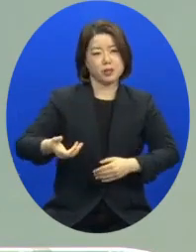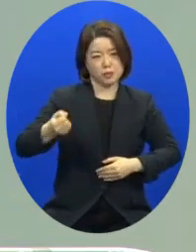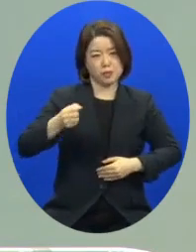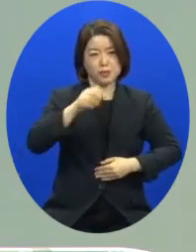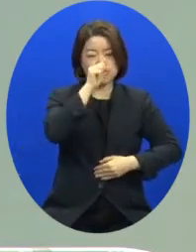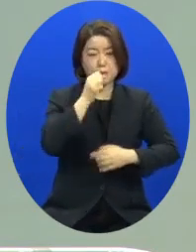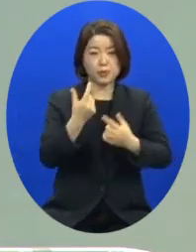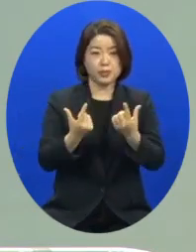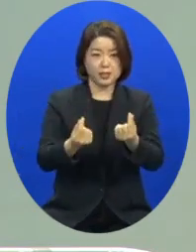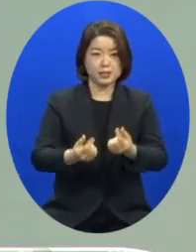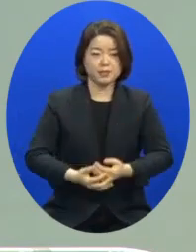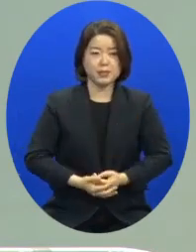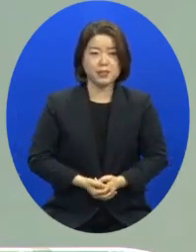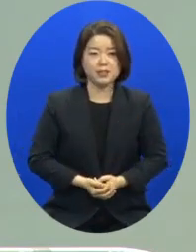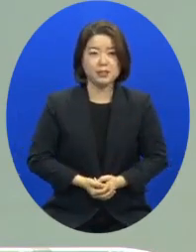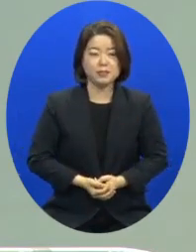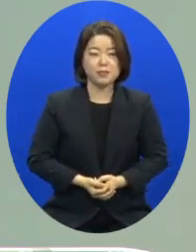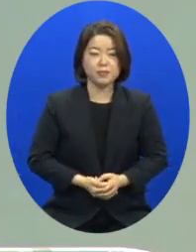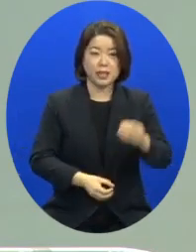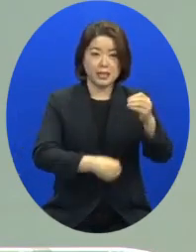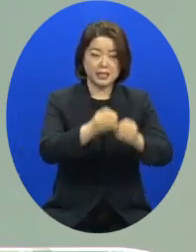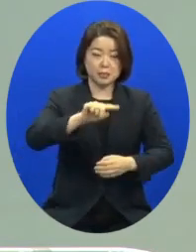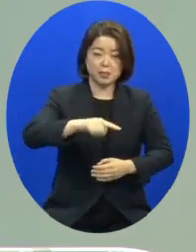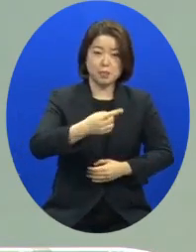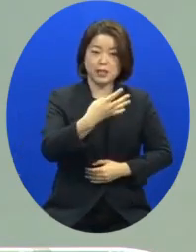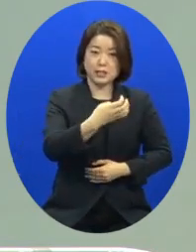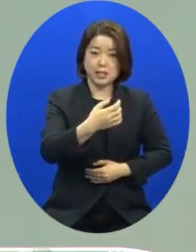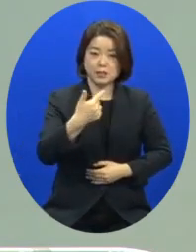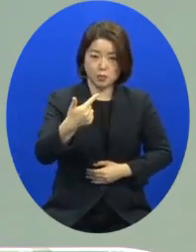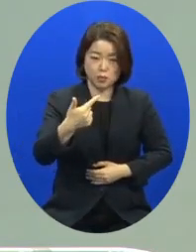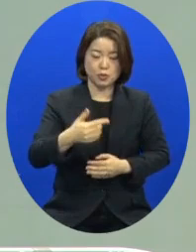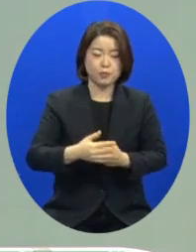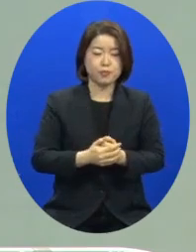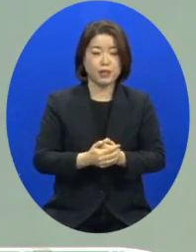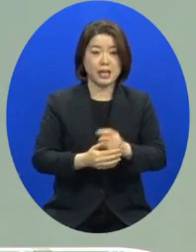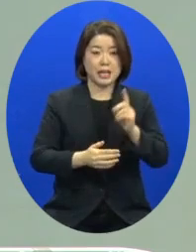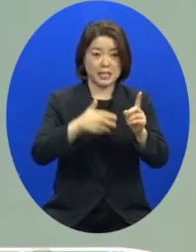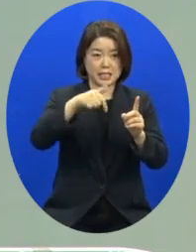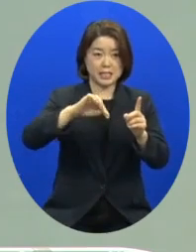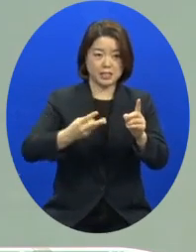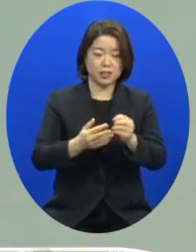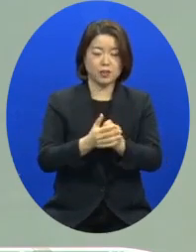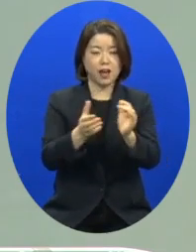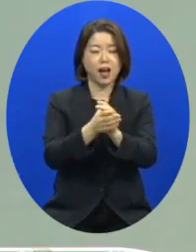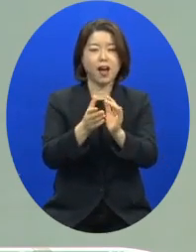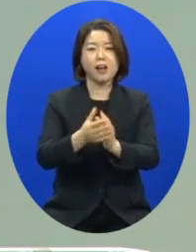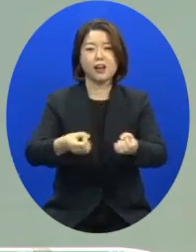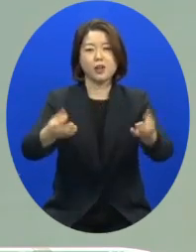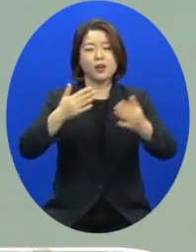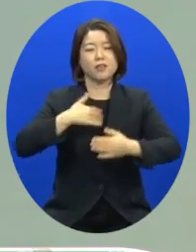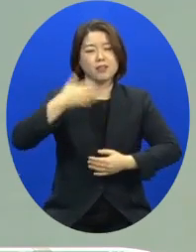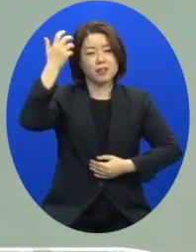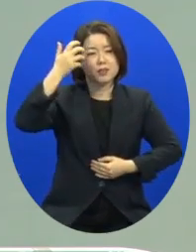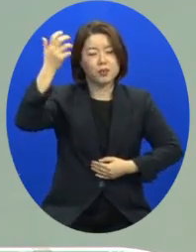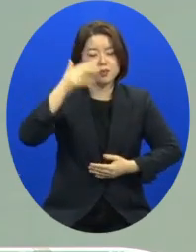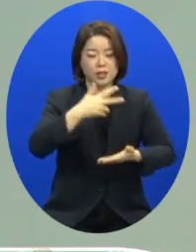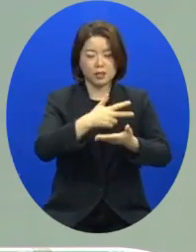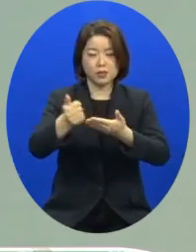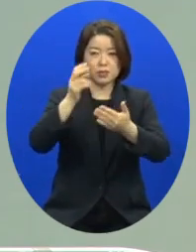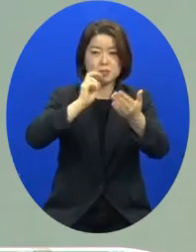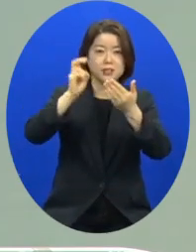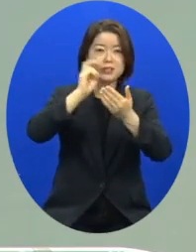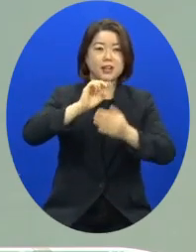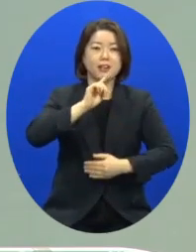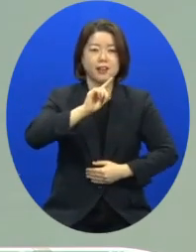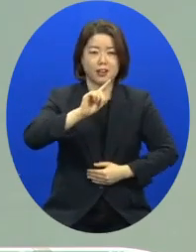좋겠습니다. 시편 146편도 1절은 할렐루야 내 영혼아 주님을 찬양하여라 이렇게